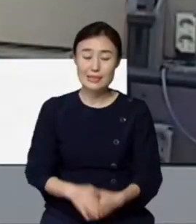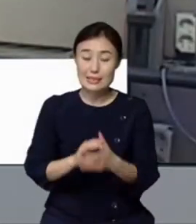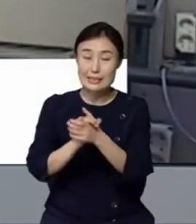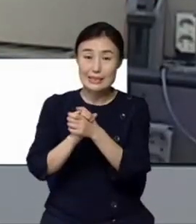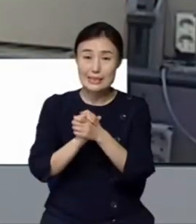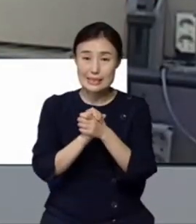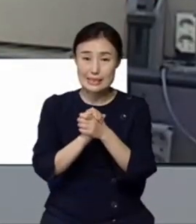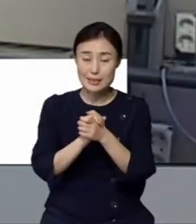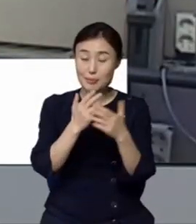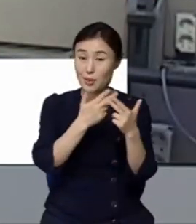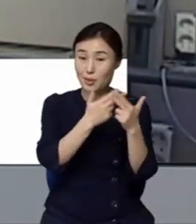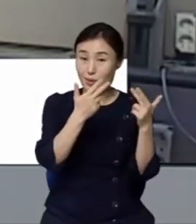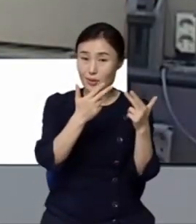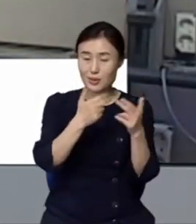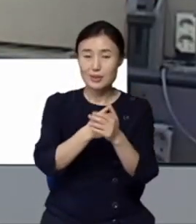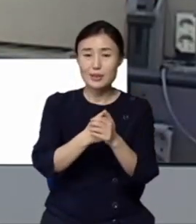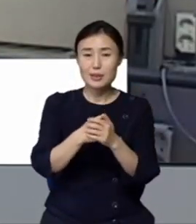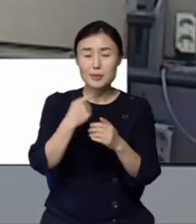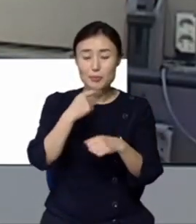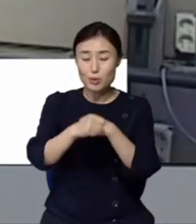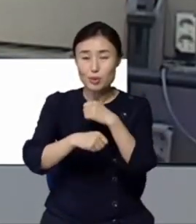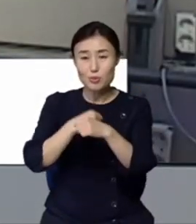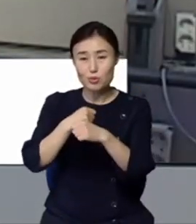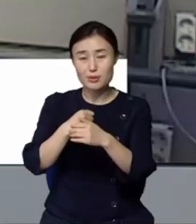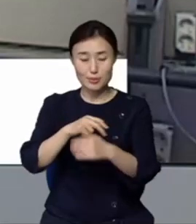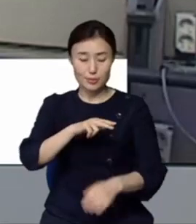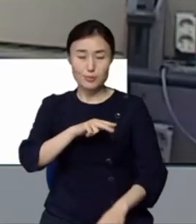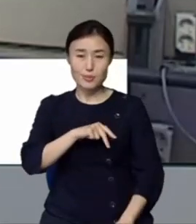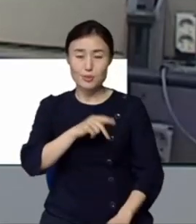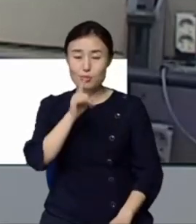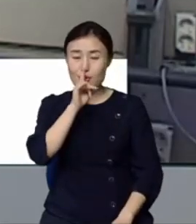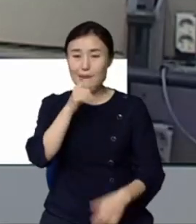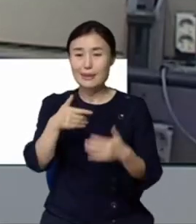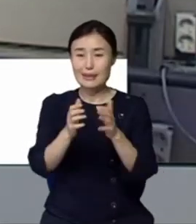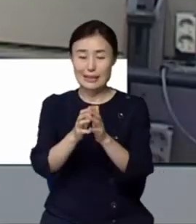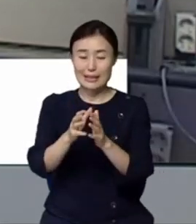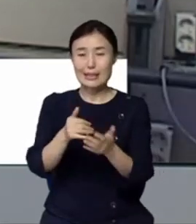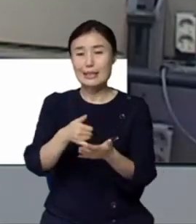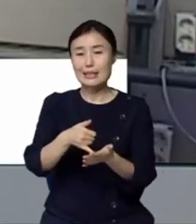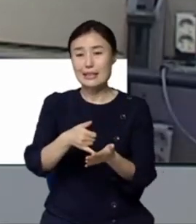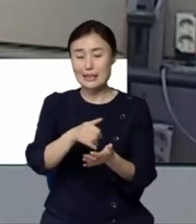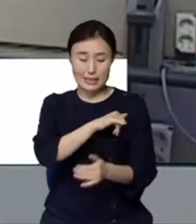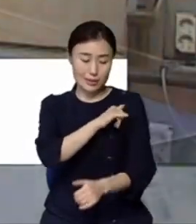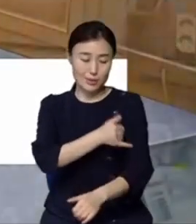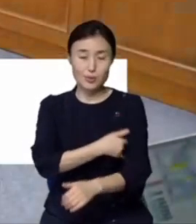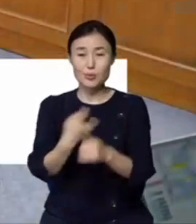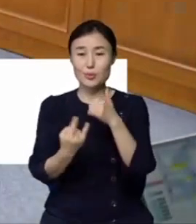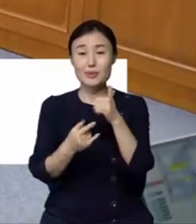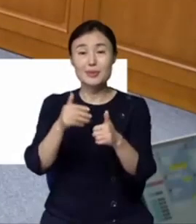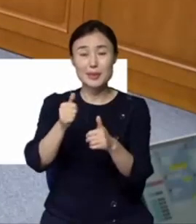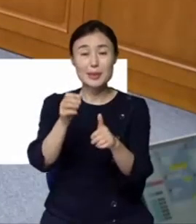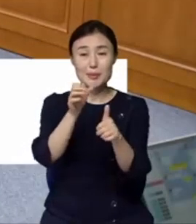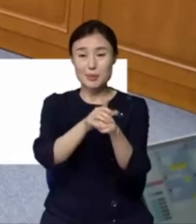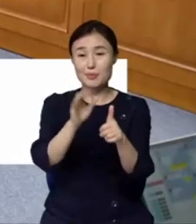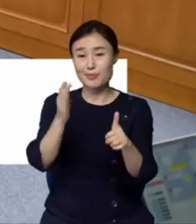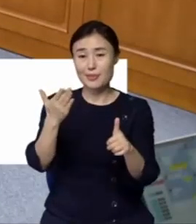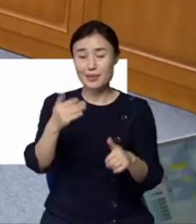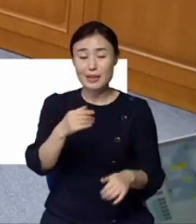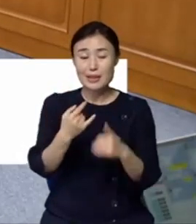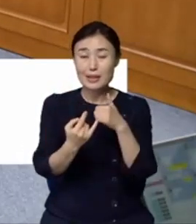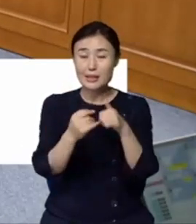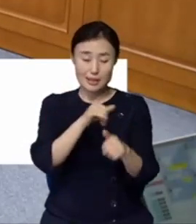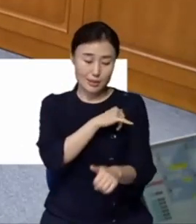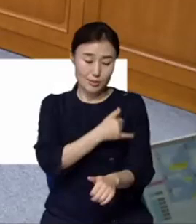신명계로 분류되는 주철현 더불어민주당 의원이 중앙당 인권위원장에 임명됐습니다. 더불어민주당